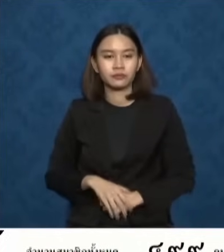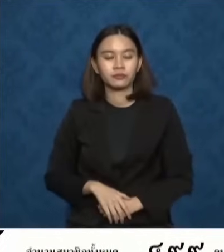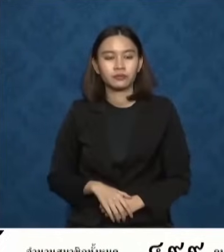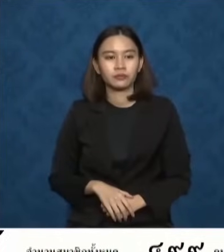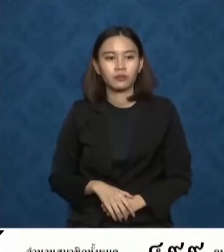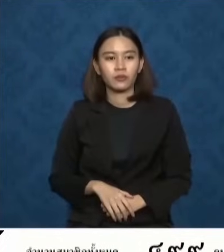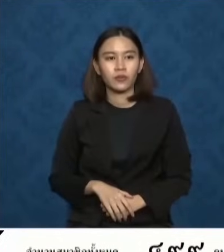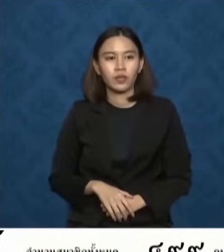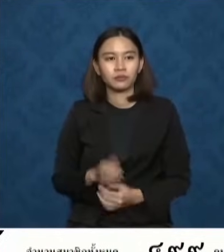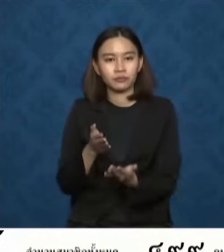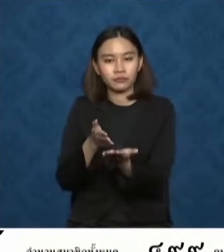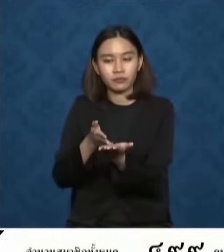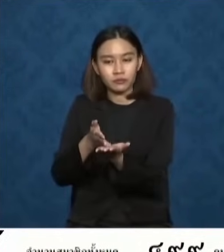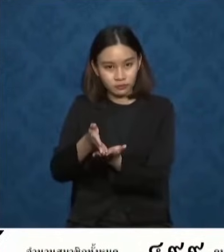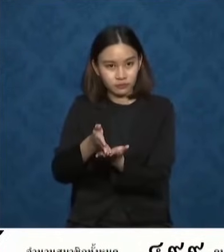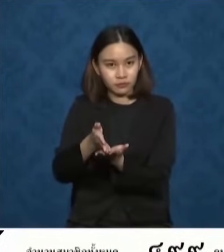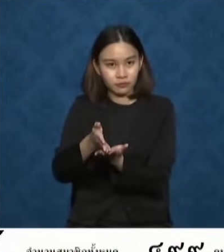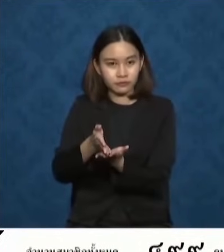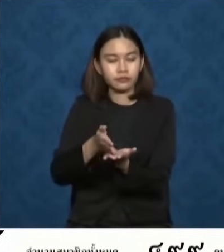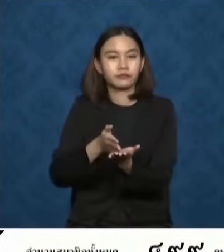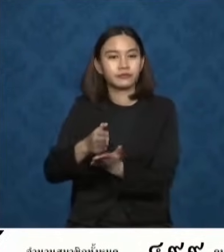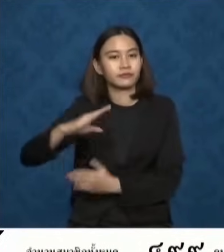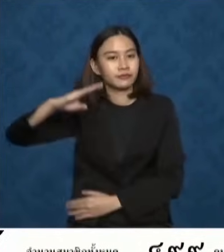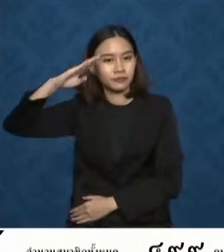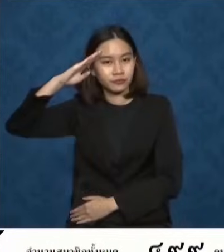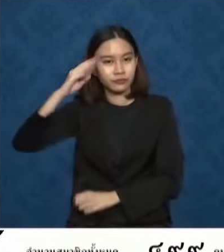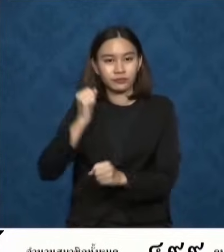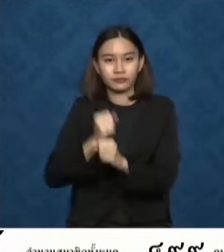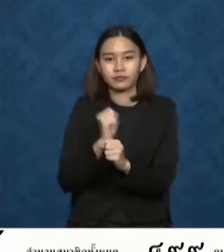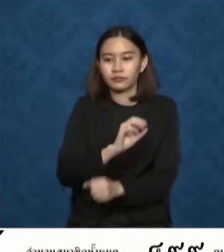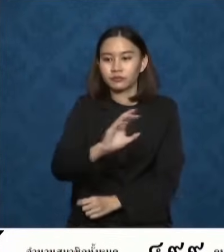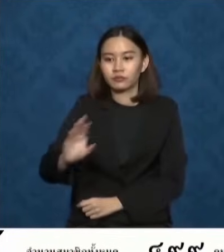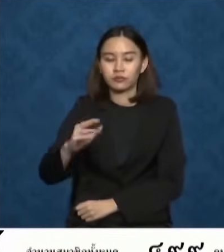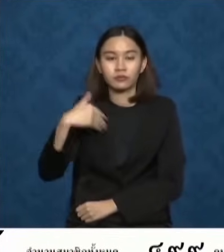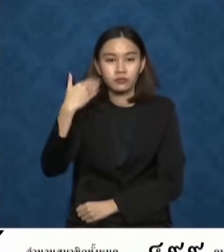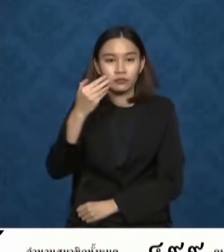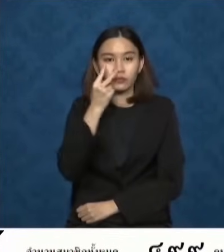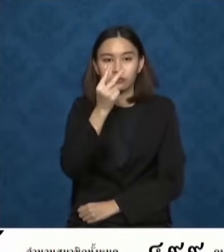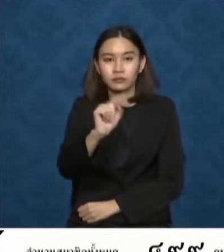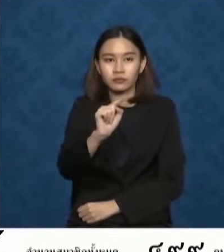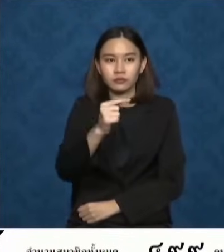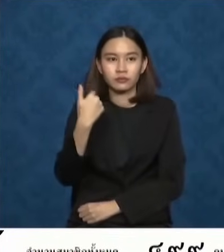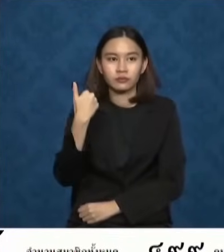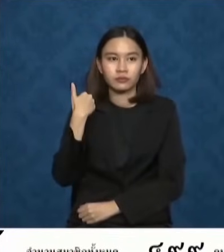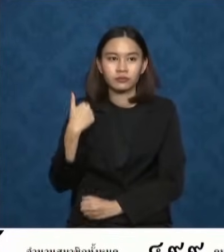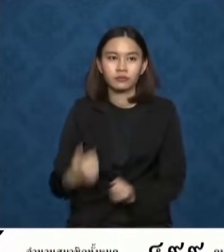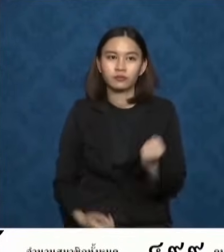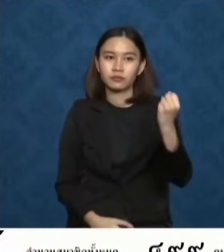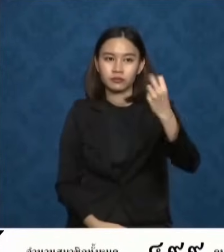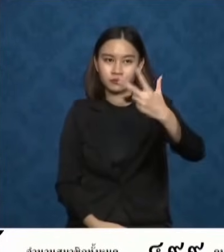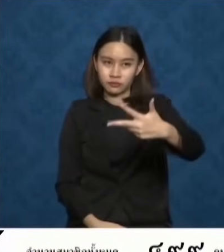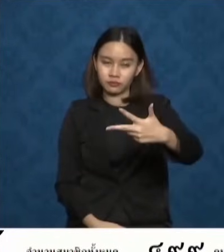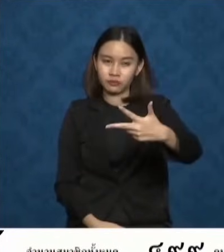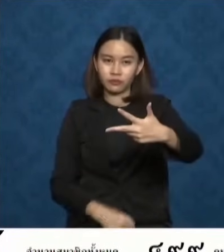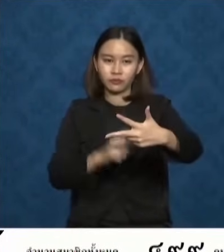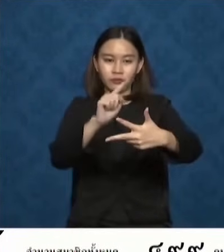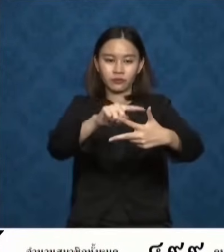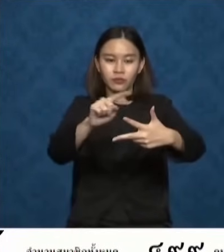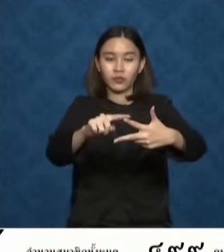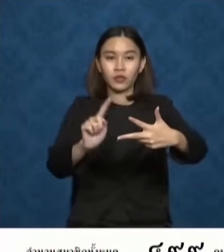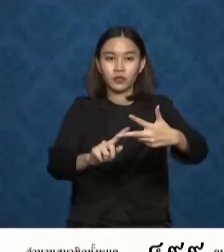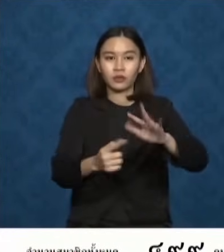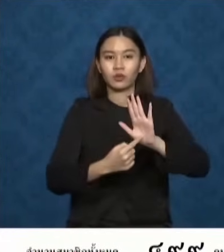ที่ฝ่ายกองทัพเขาทำของเขาไปเนี่ยต่อไปนี้ท่านจะเห็นมีอยู่3โมเดลฮ